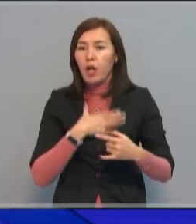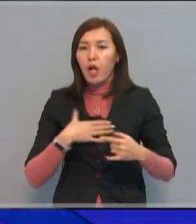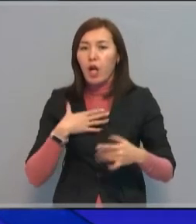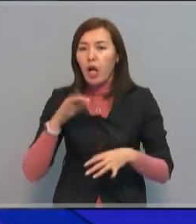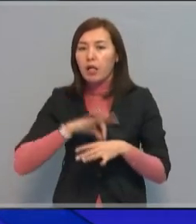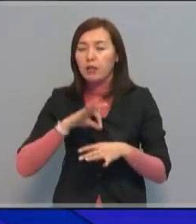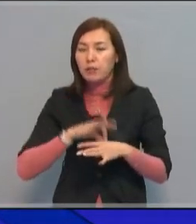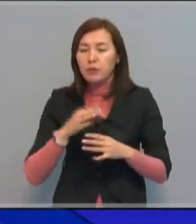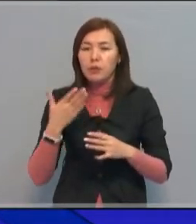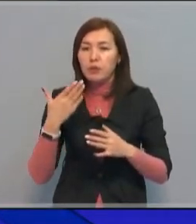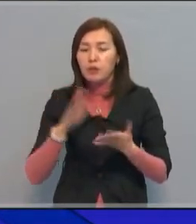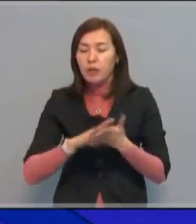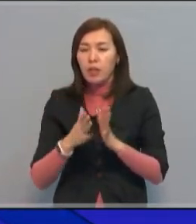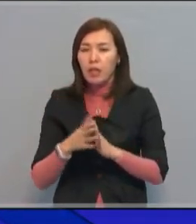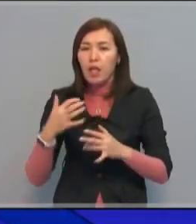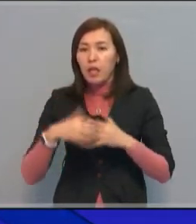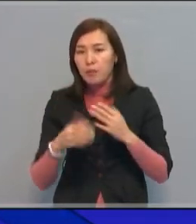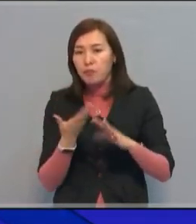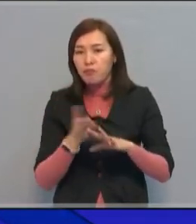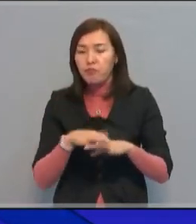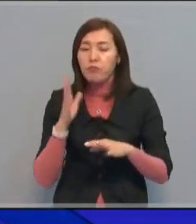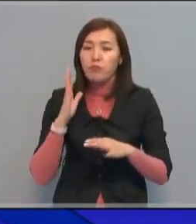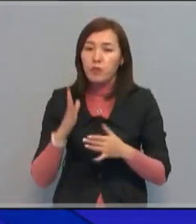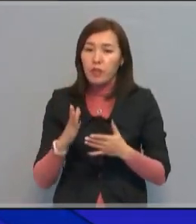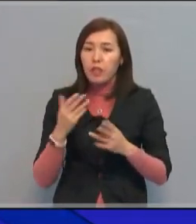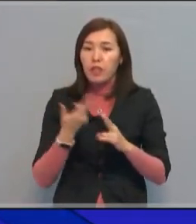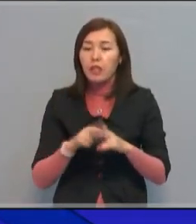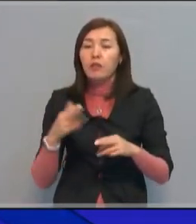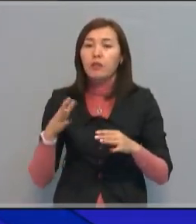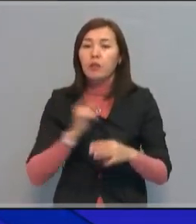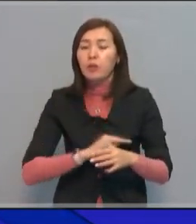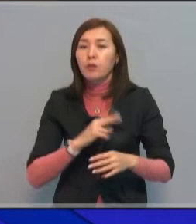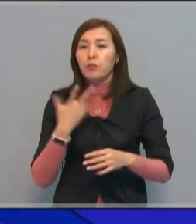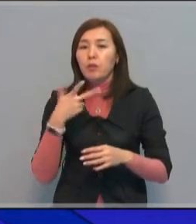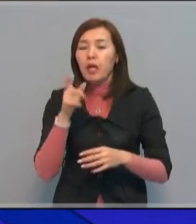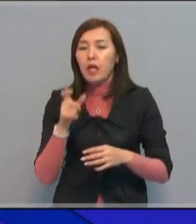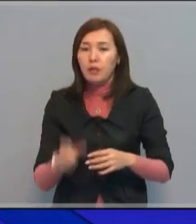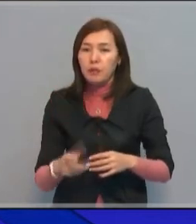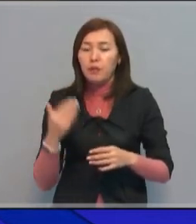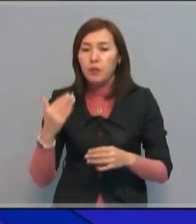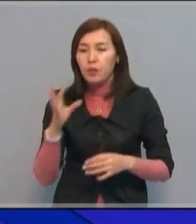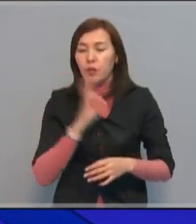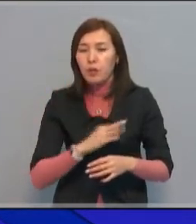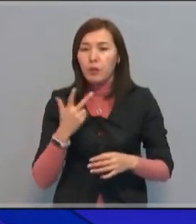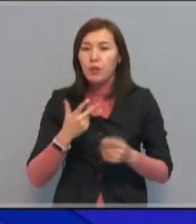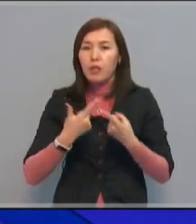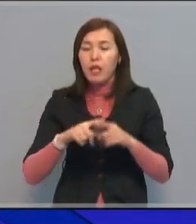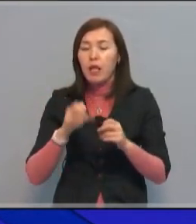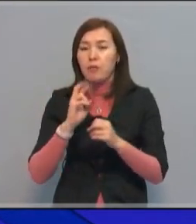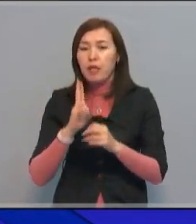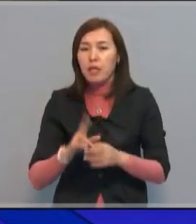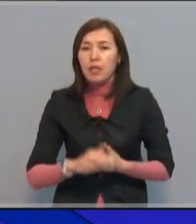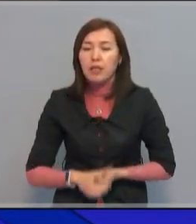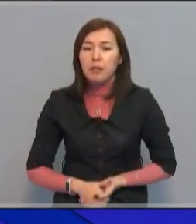клетки. Врачи оценивают состояние как средней степени тяжести. На месте происшествия работали 13 спасателей. Они использовали 3 единицы